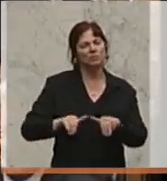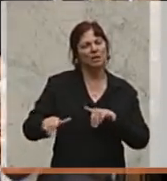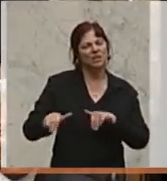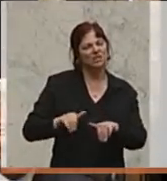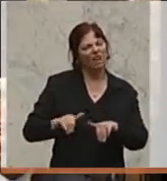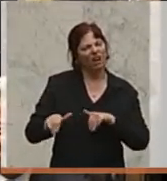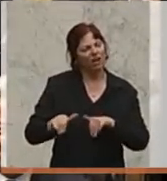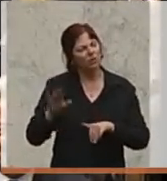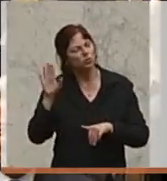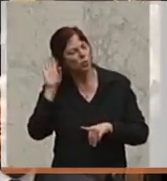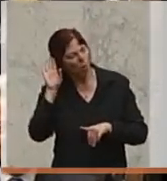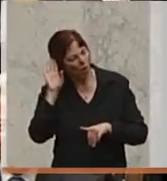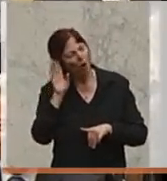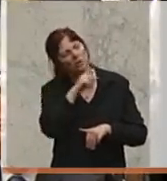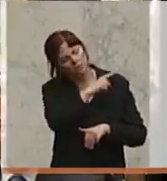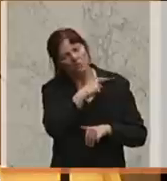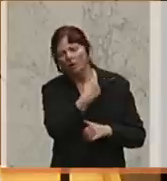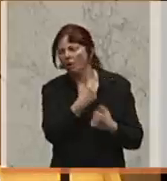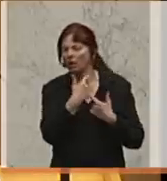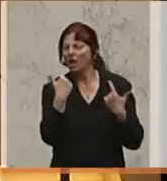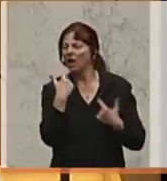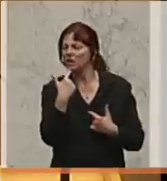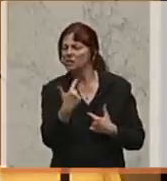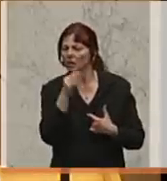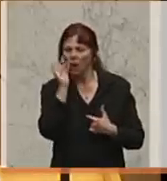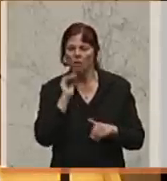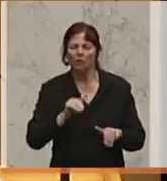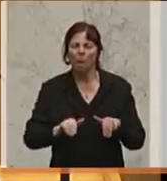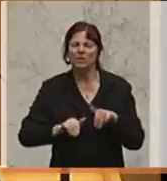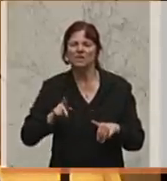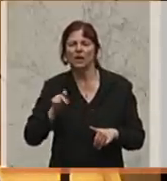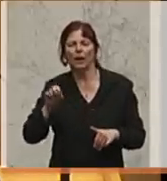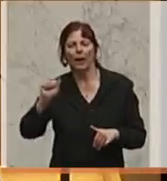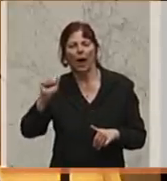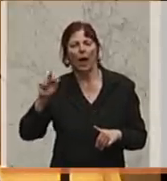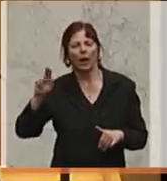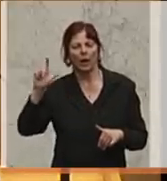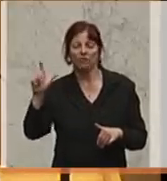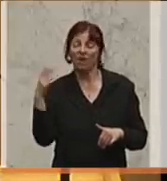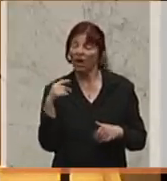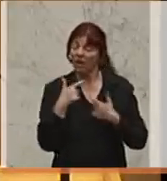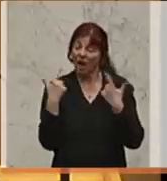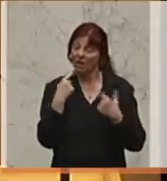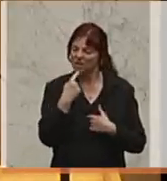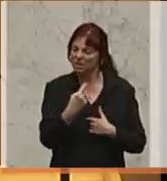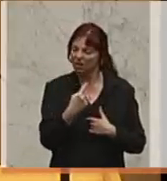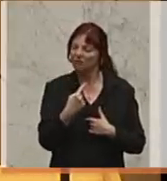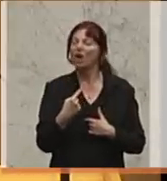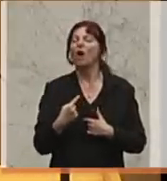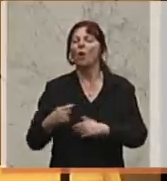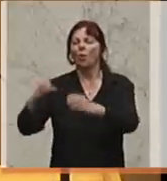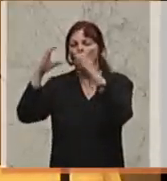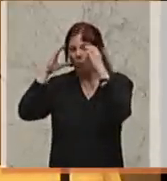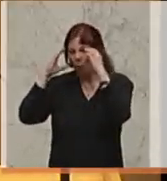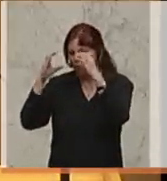aller Deutlichkeit gesagt hat, die Frau Ministerin Kahn, dass sie es sich verbietet, dass die österreichische Volkspartei